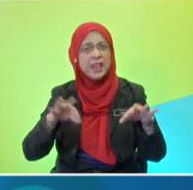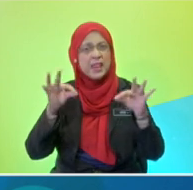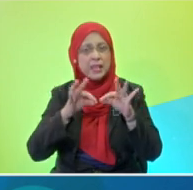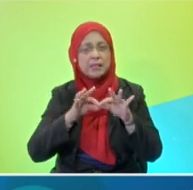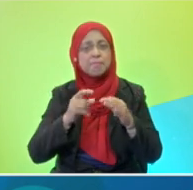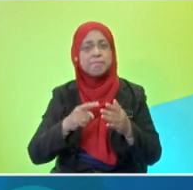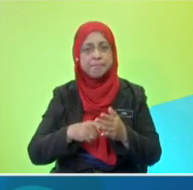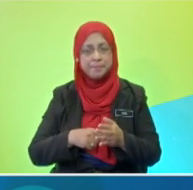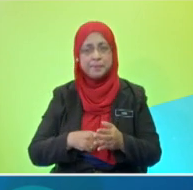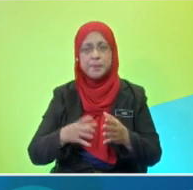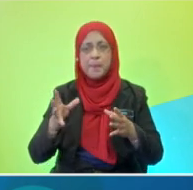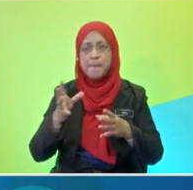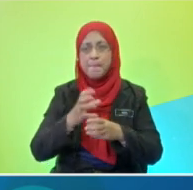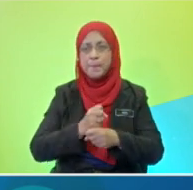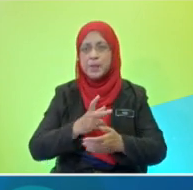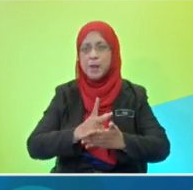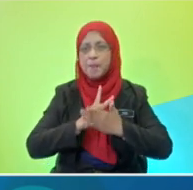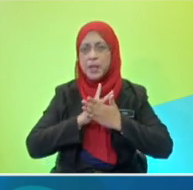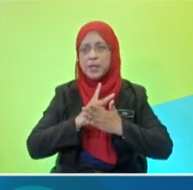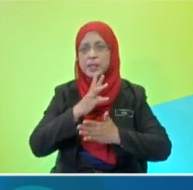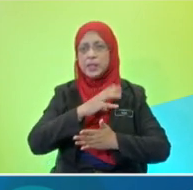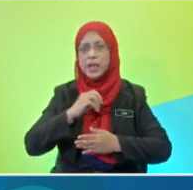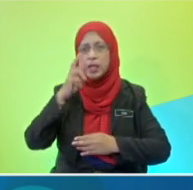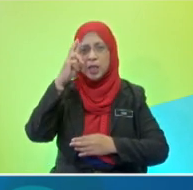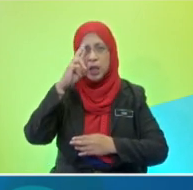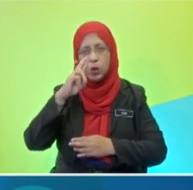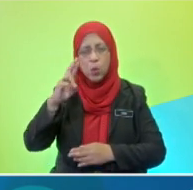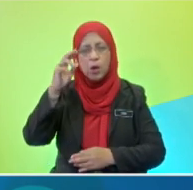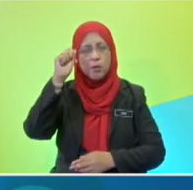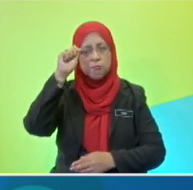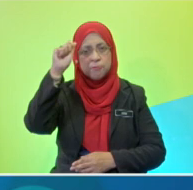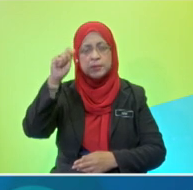mendapat pahala dan keredahan Allah